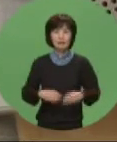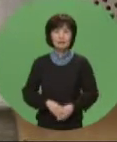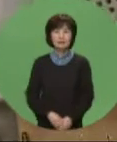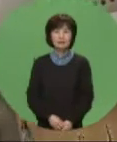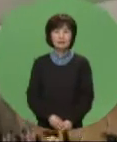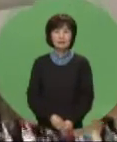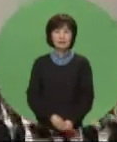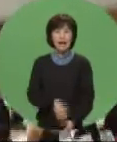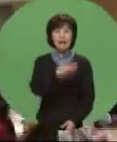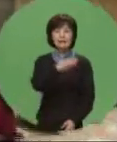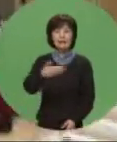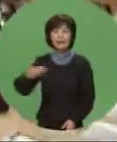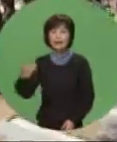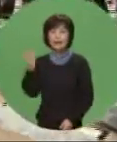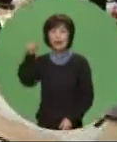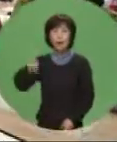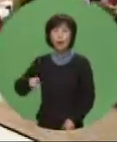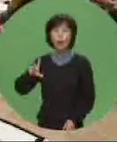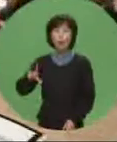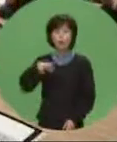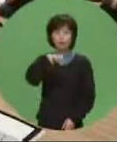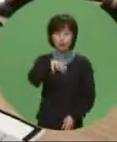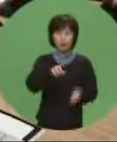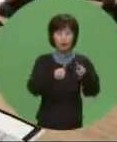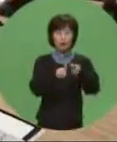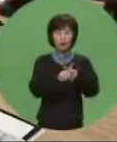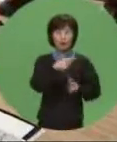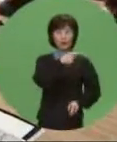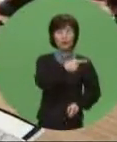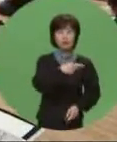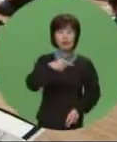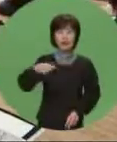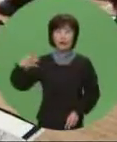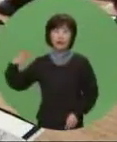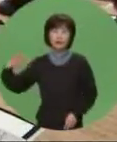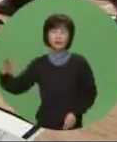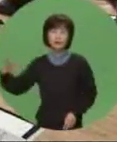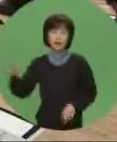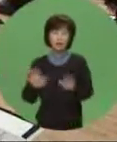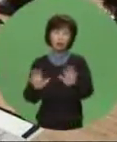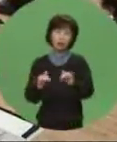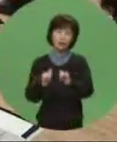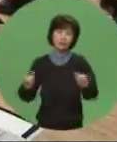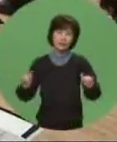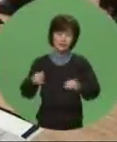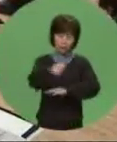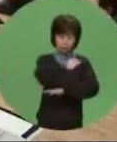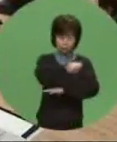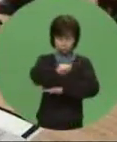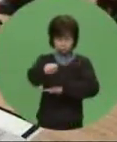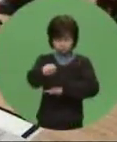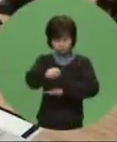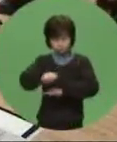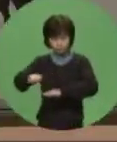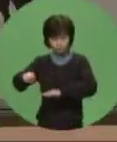せせらぎホールでは、小学1年生から4年生の児童たちの書き初めが行われました